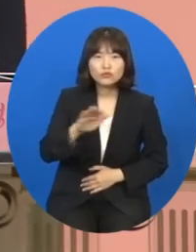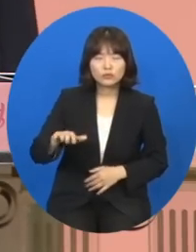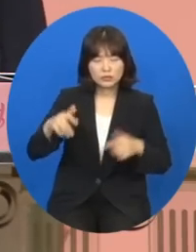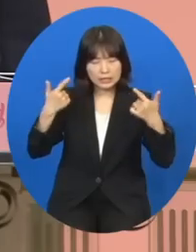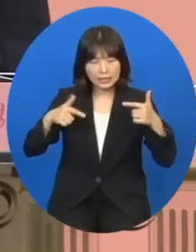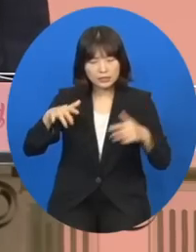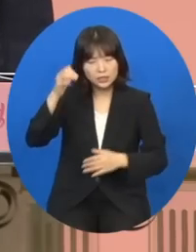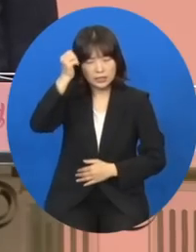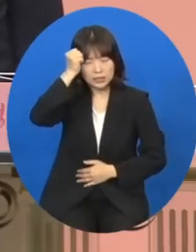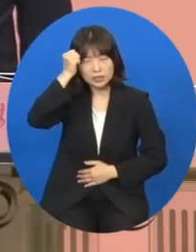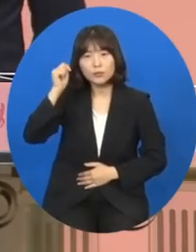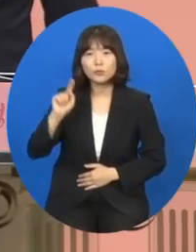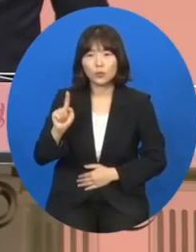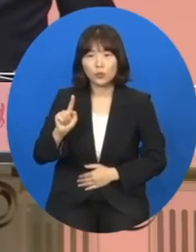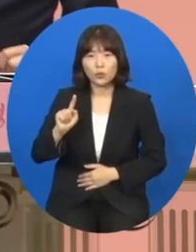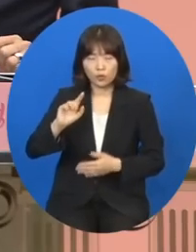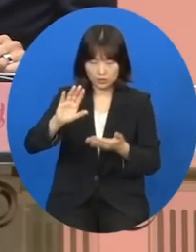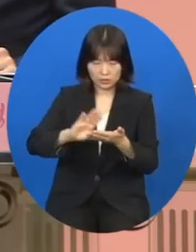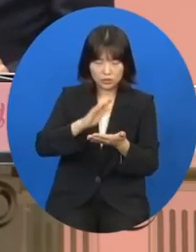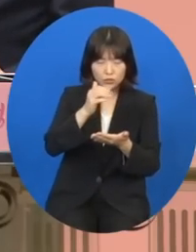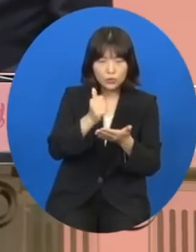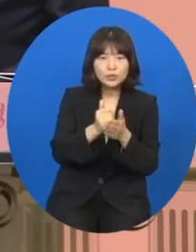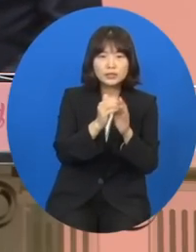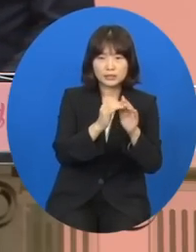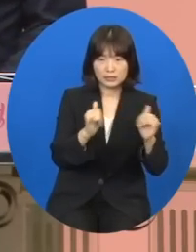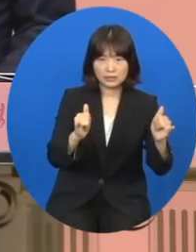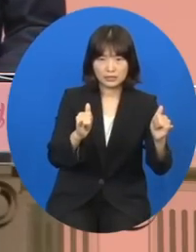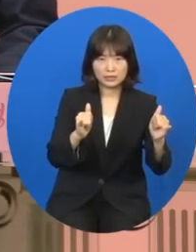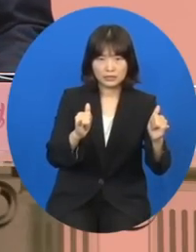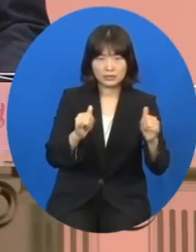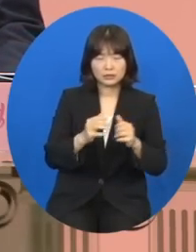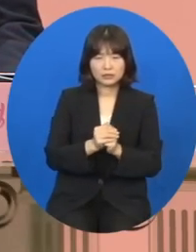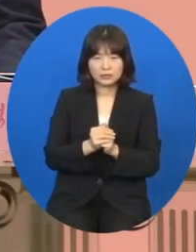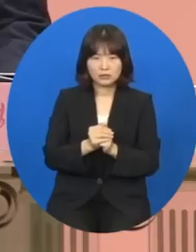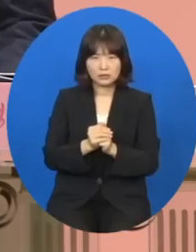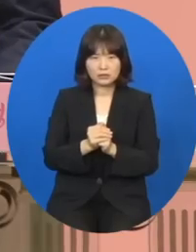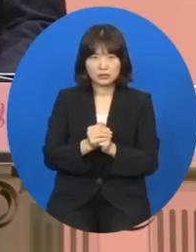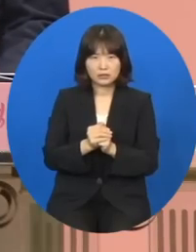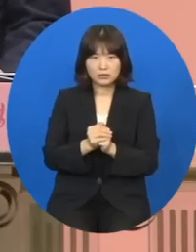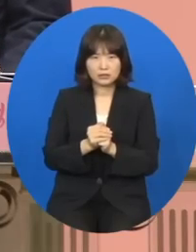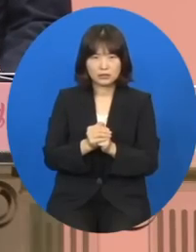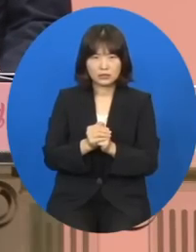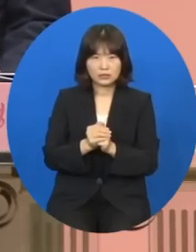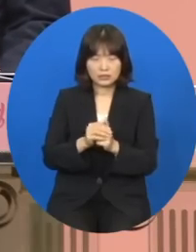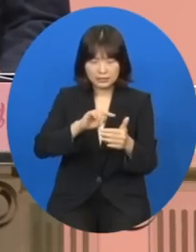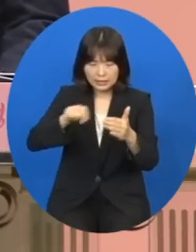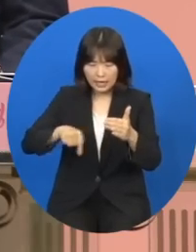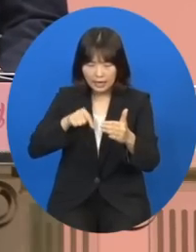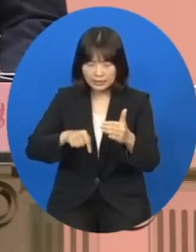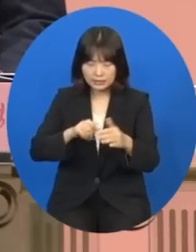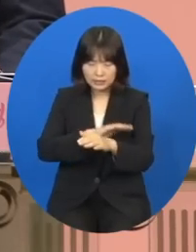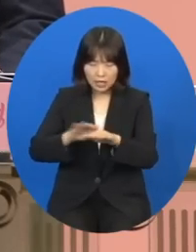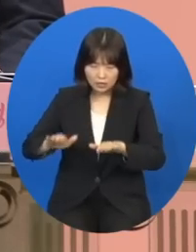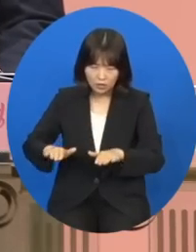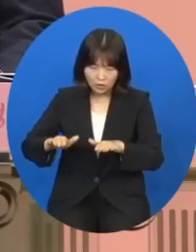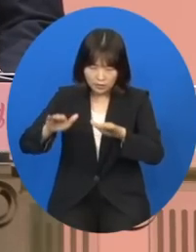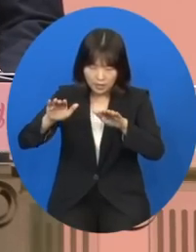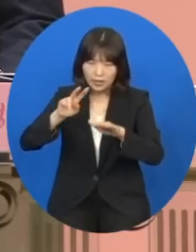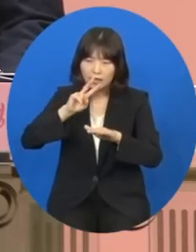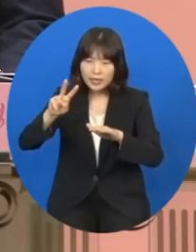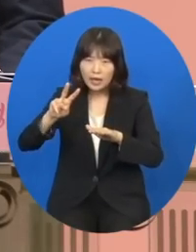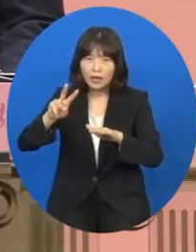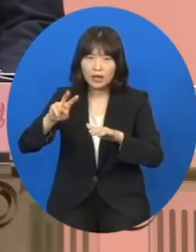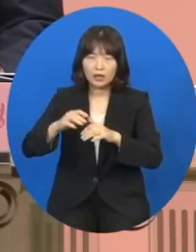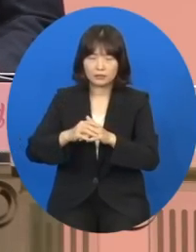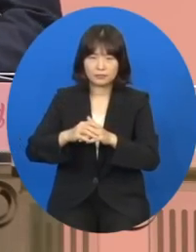기억해야 합니다 그리스도인들의 질적인 성장을 통해서만 이 양적인 성장이 일어날 수 있다는